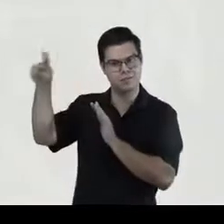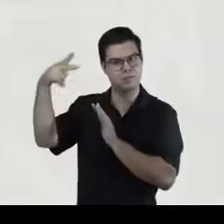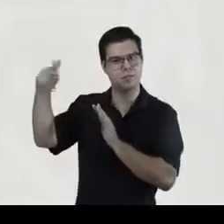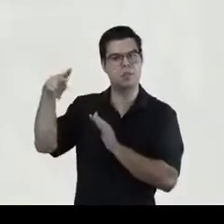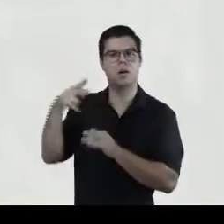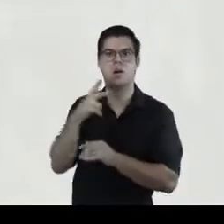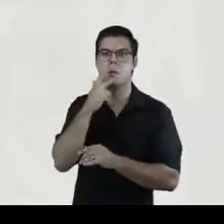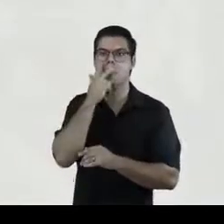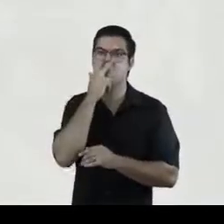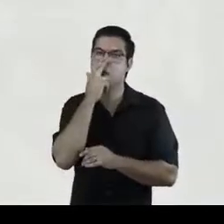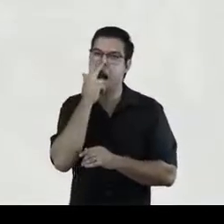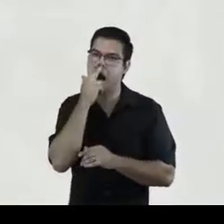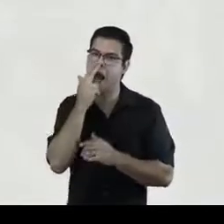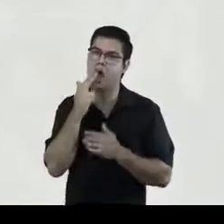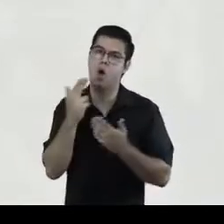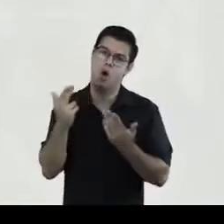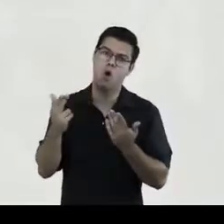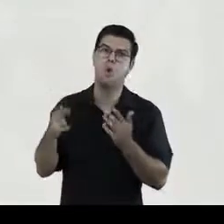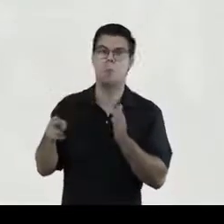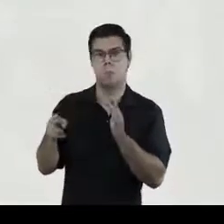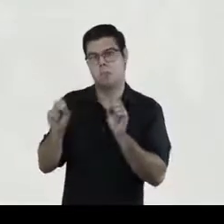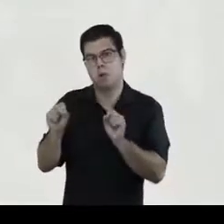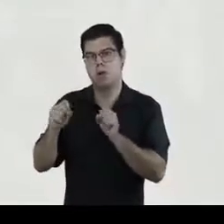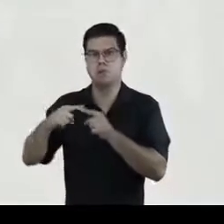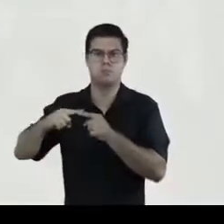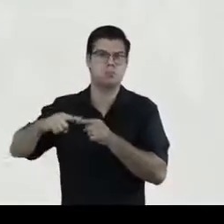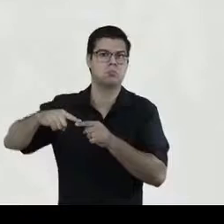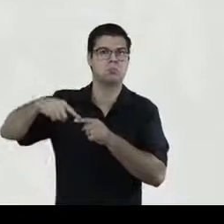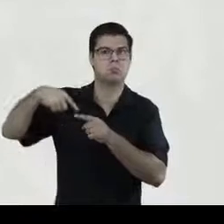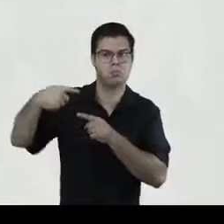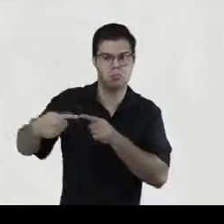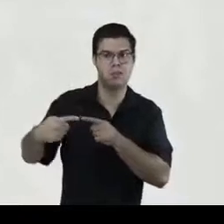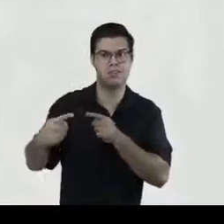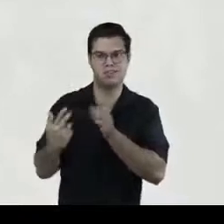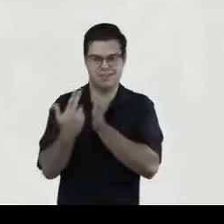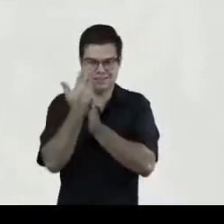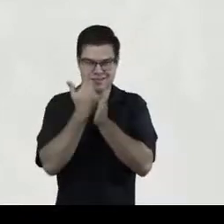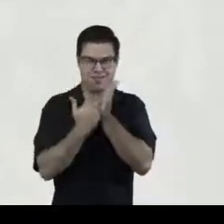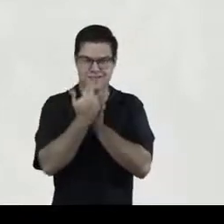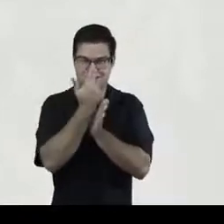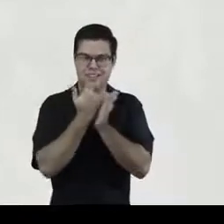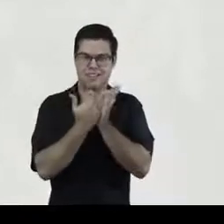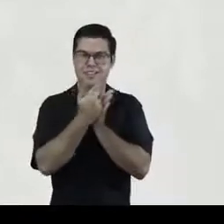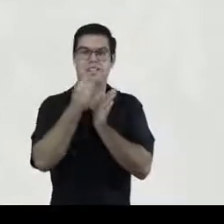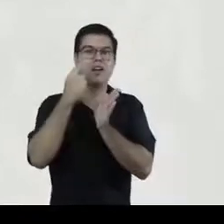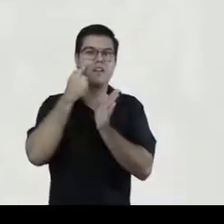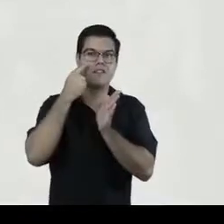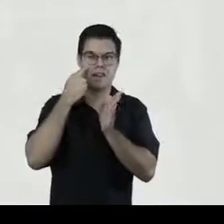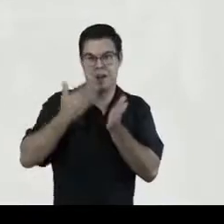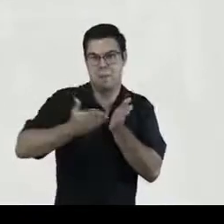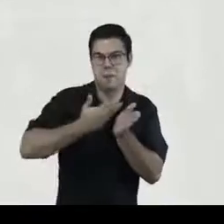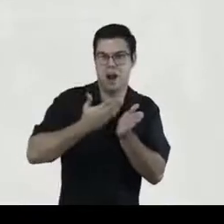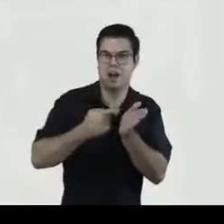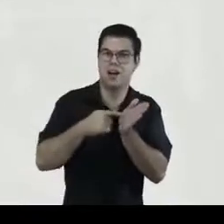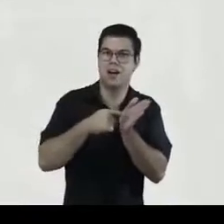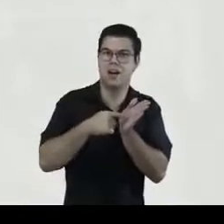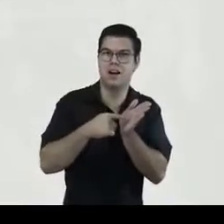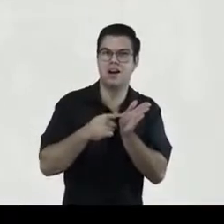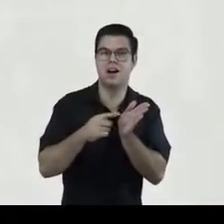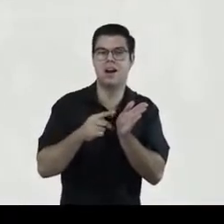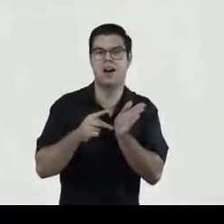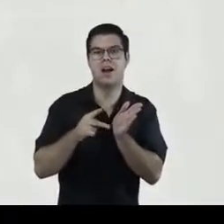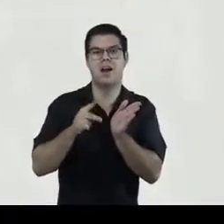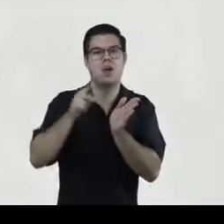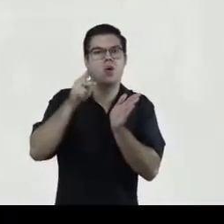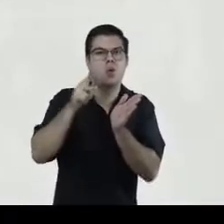de ces figures que vous voyez sur ces pages, qui sont des pendants d'oreilles, qui ont été faits par un graveur lyonnais qui